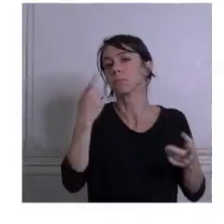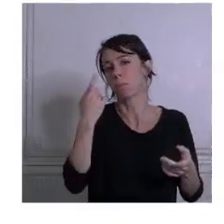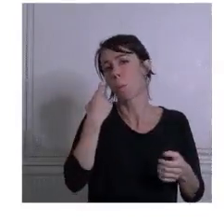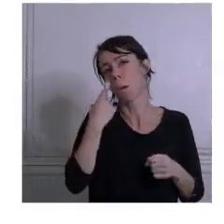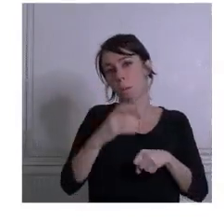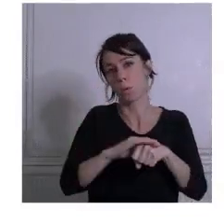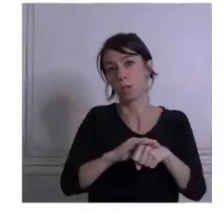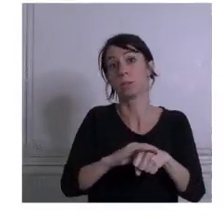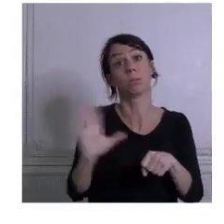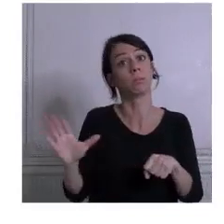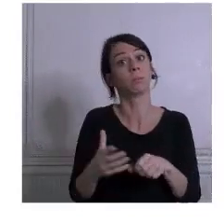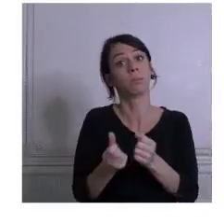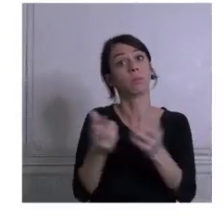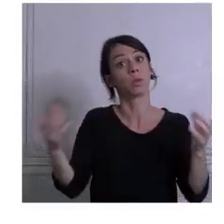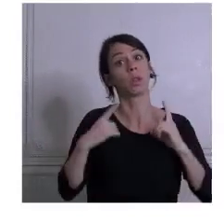Vous me prenez l'exemple de Paul Lapi.